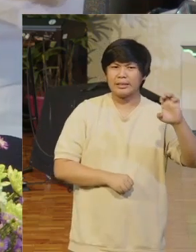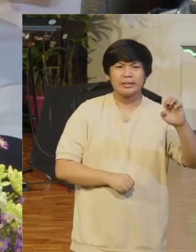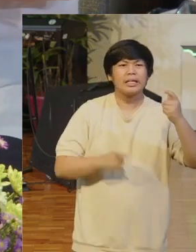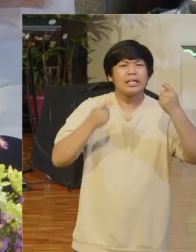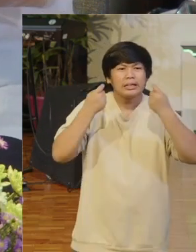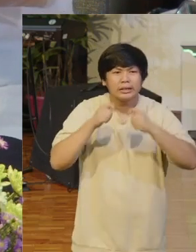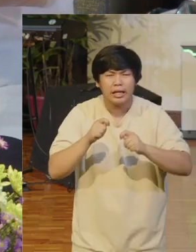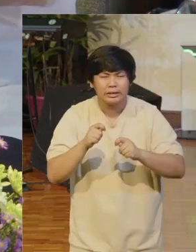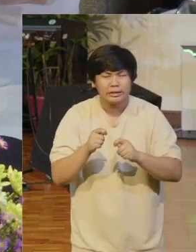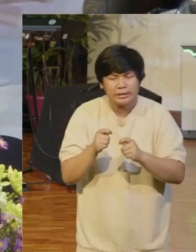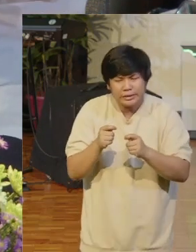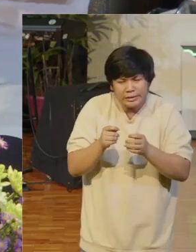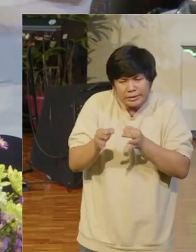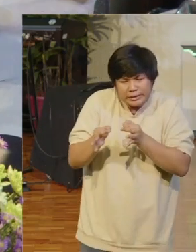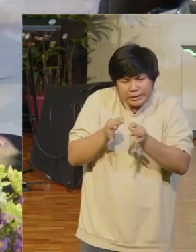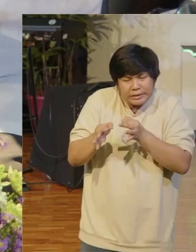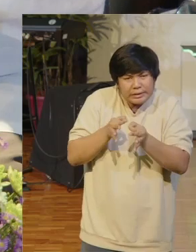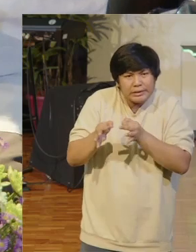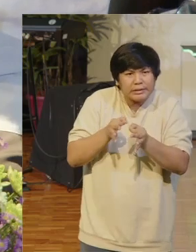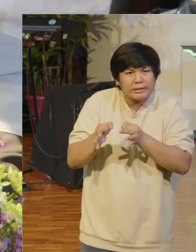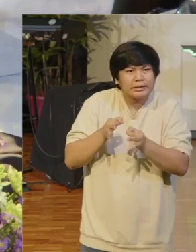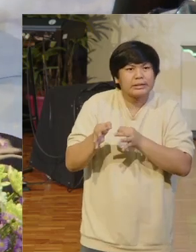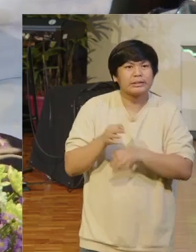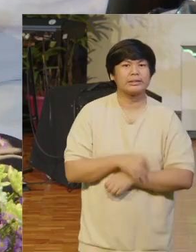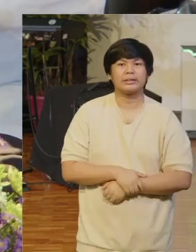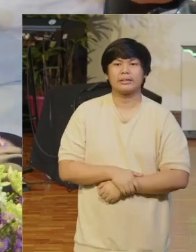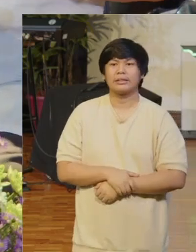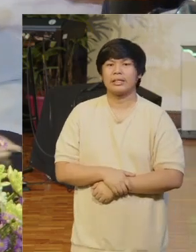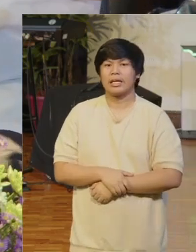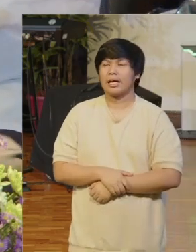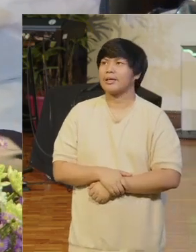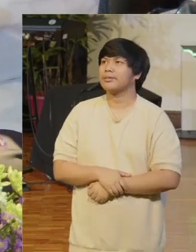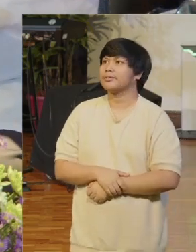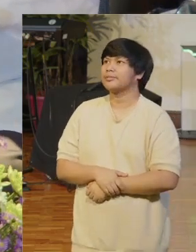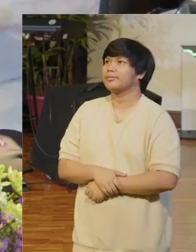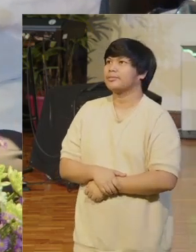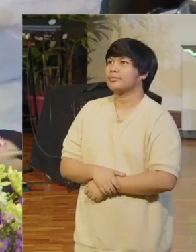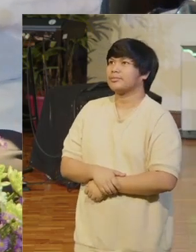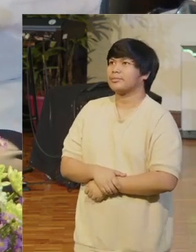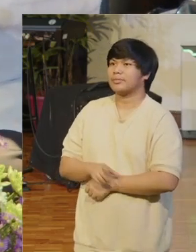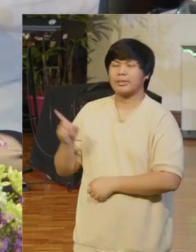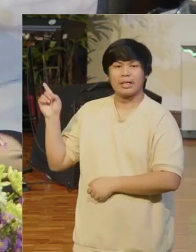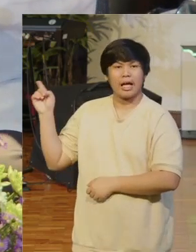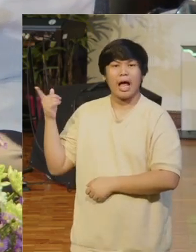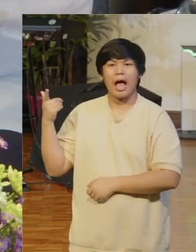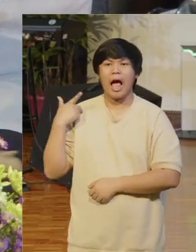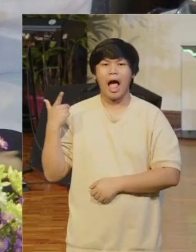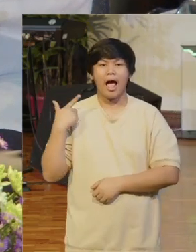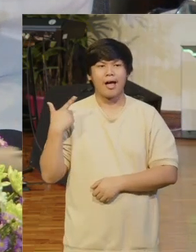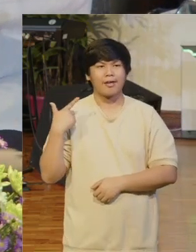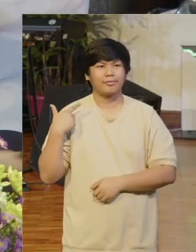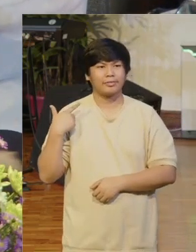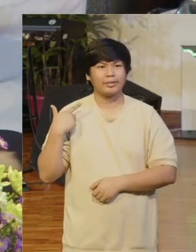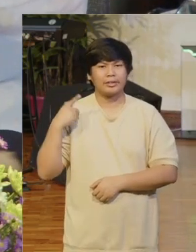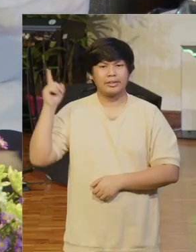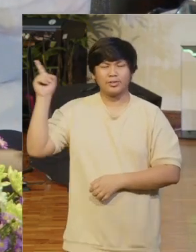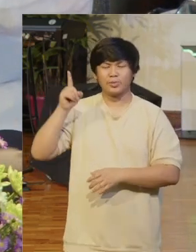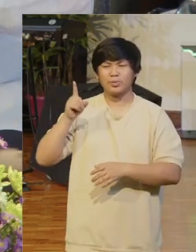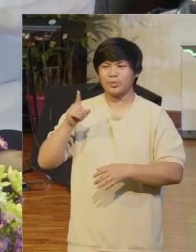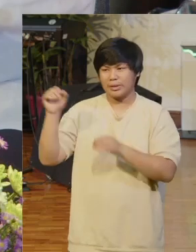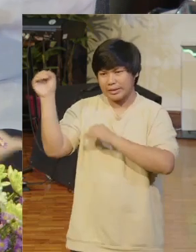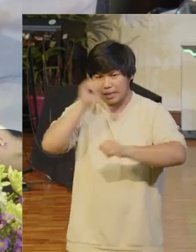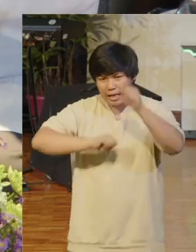ating mundong ibabaw, ang merong ginagawang napakalaking isang hadron collider sa Europe,